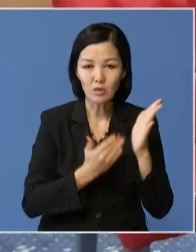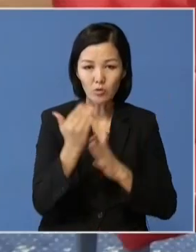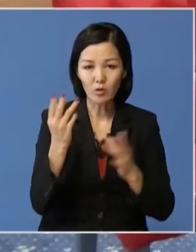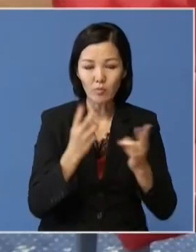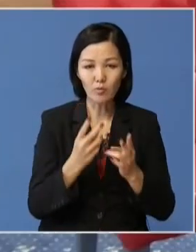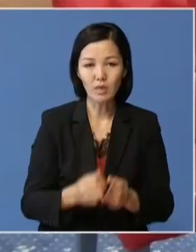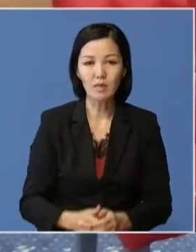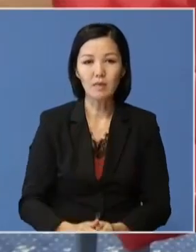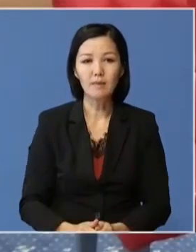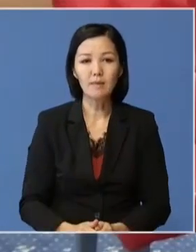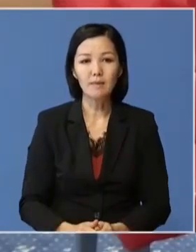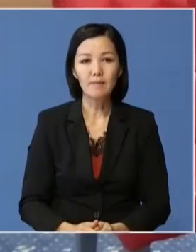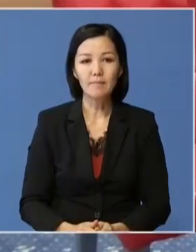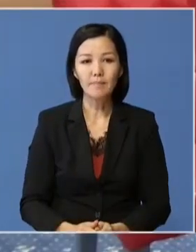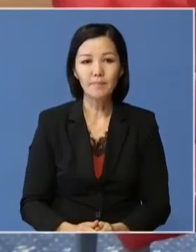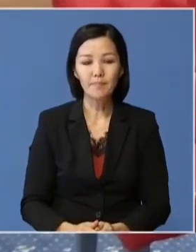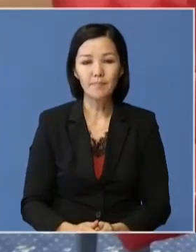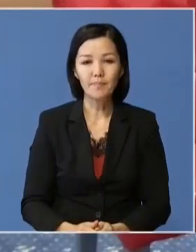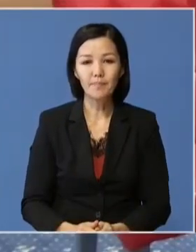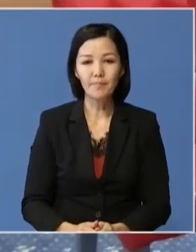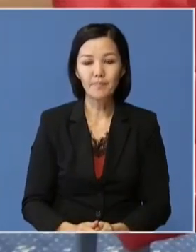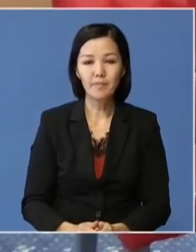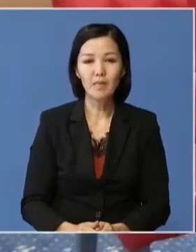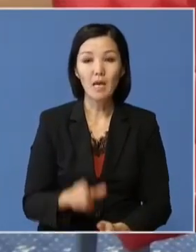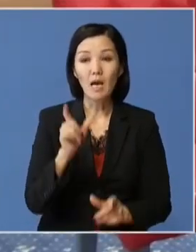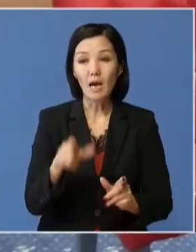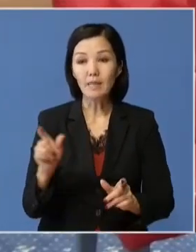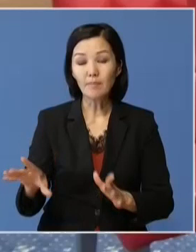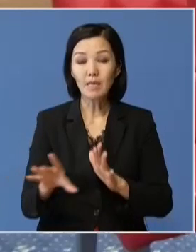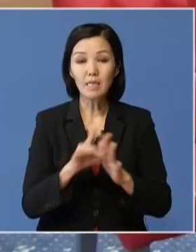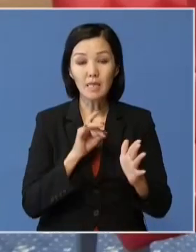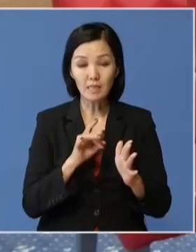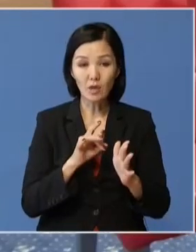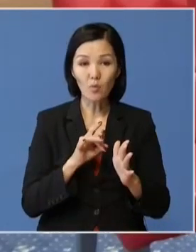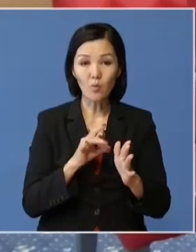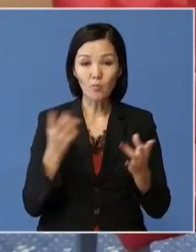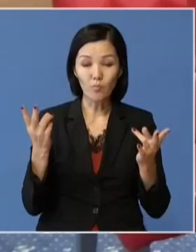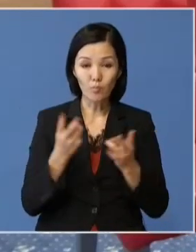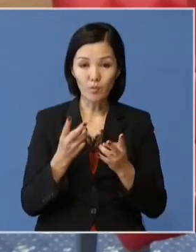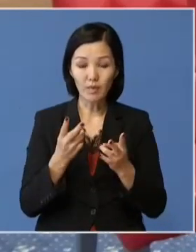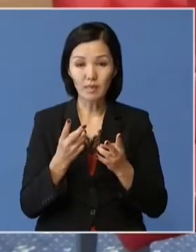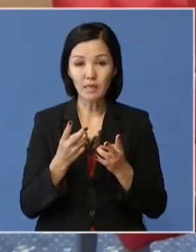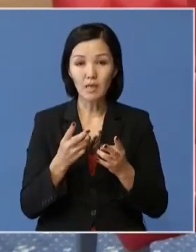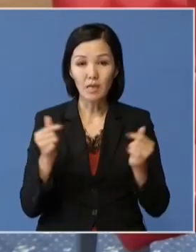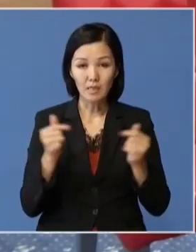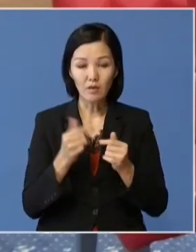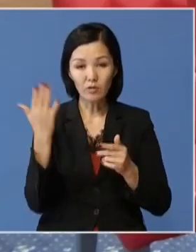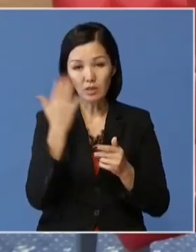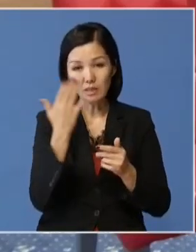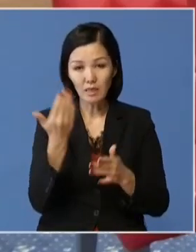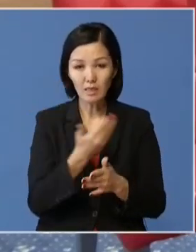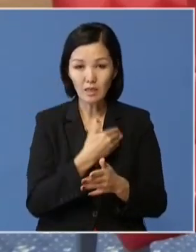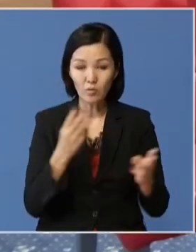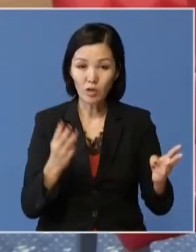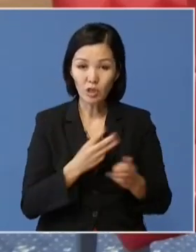Мы отбираем людей по таким критериям. Адамдарды таңдау мынадай критерийлер бойынша жүргізіледі. Дәл осы сериалға түсуге ниеті